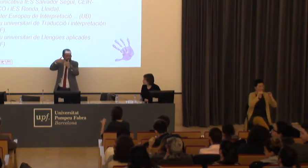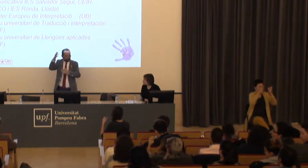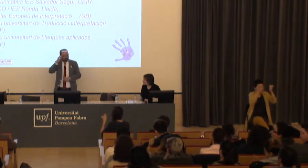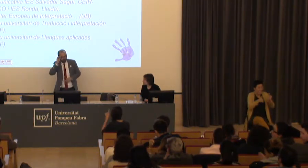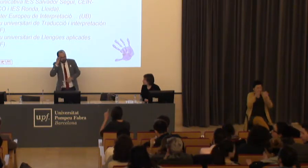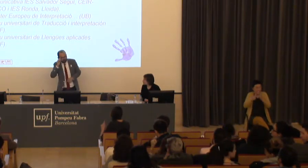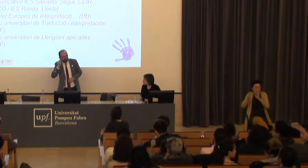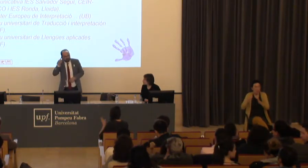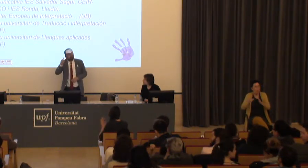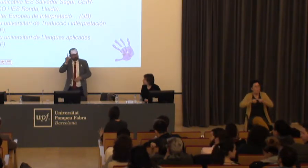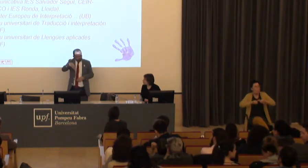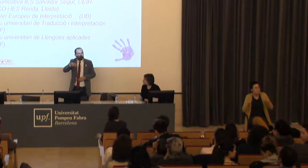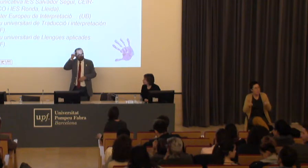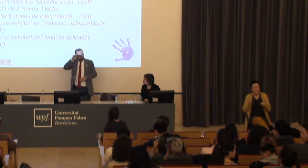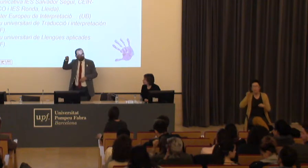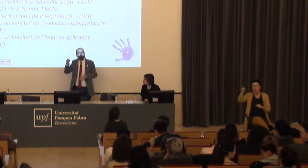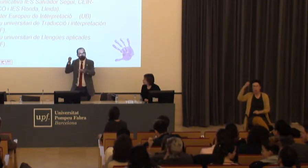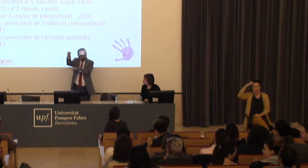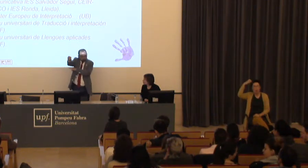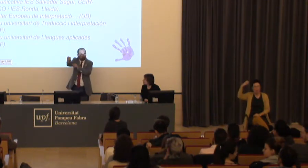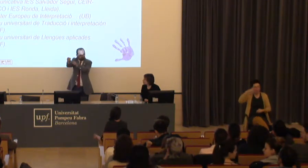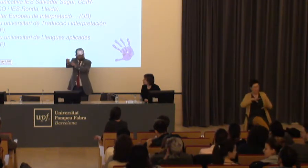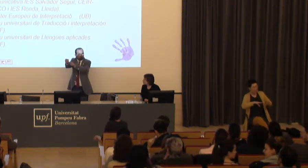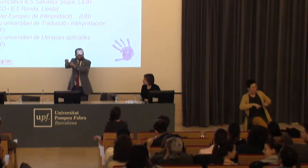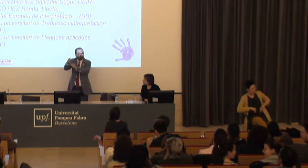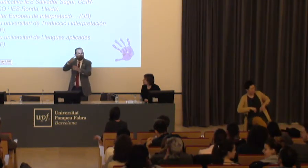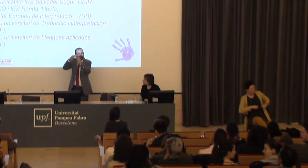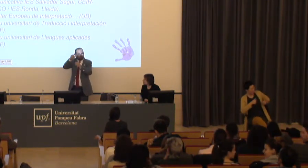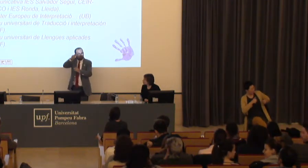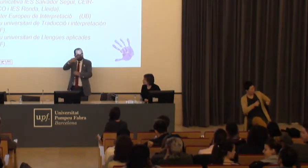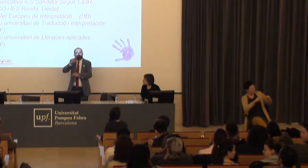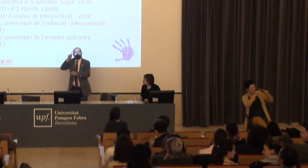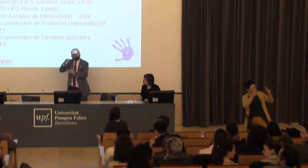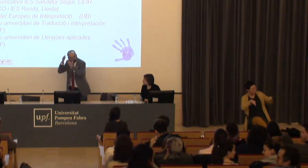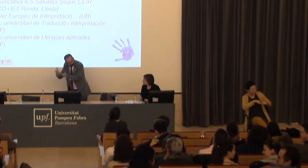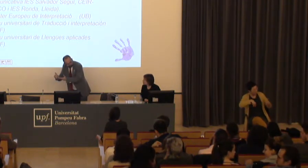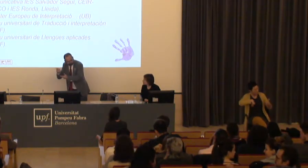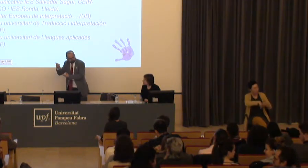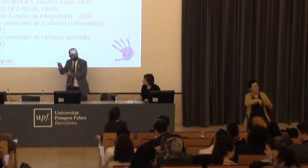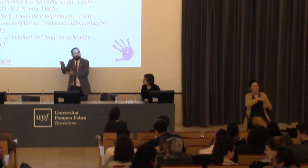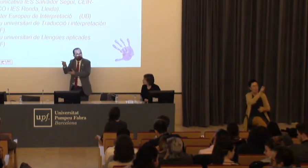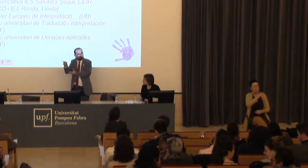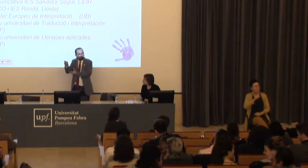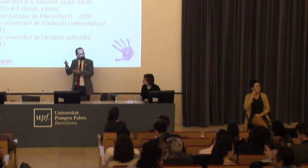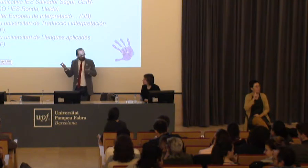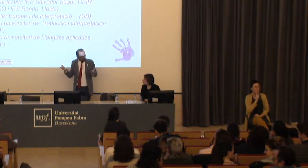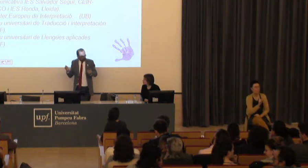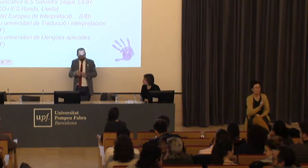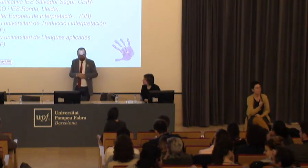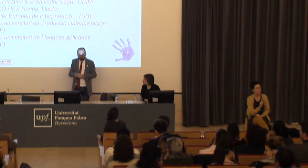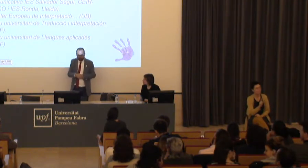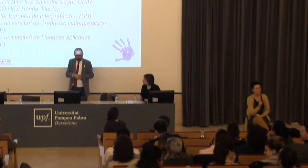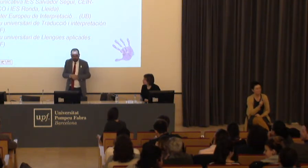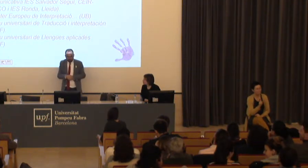anat canviant, per això he posat aquests punts suspensius, però també hi ha professors sords de l'ESC treballant a la Universitat de Barcelona en